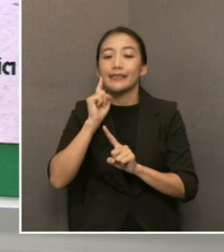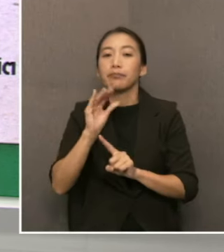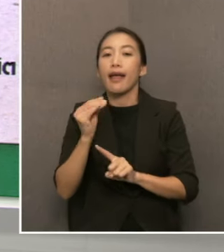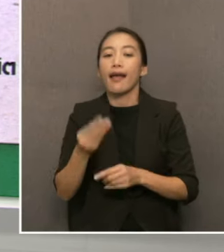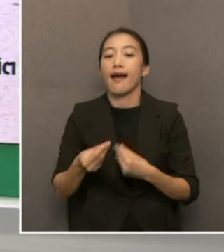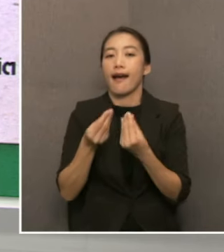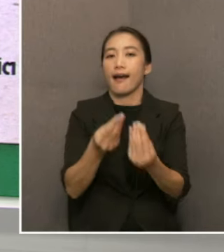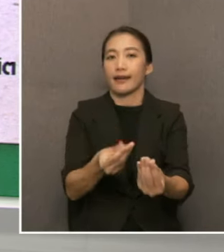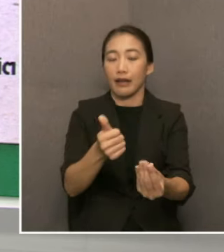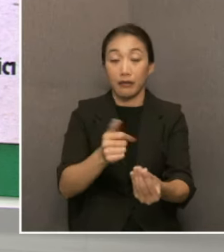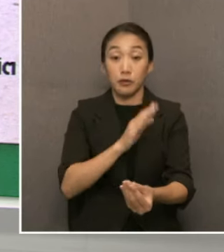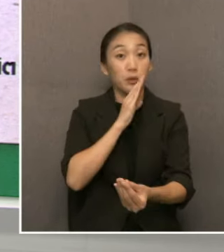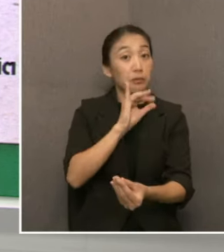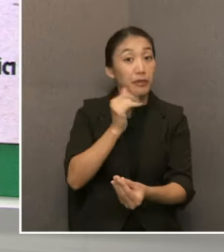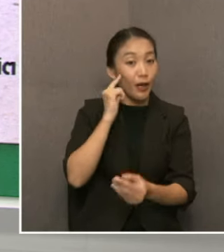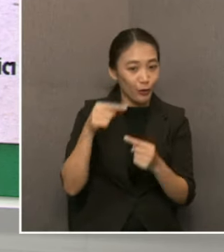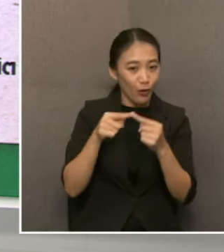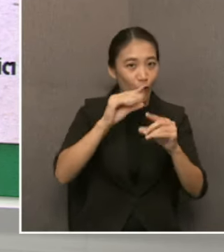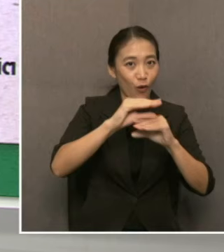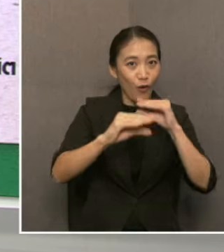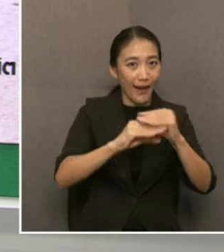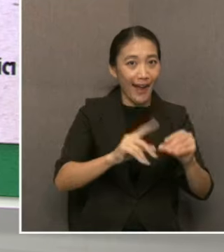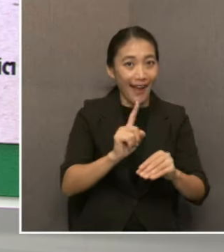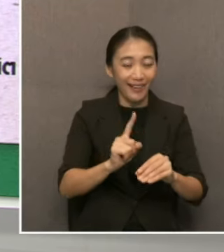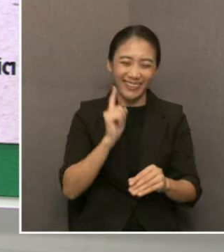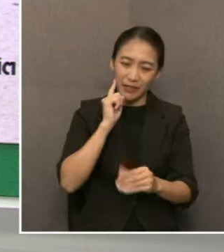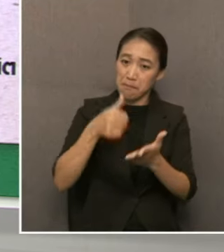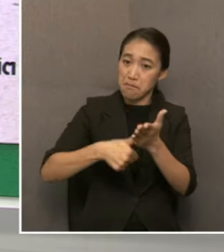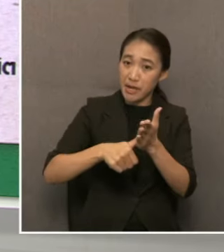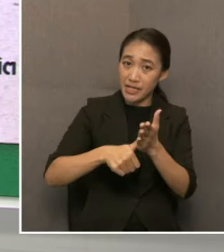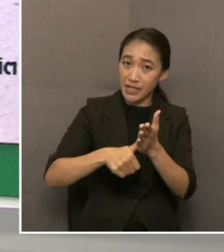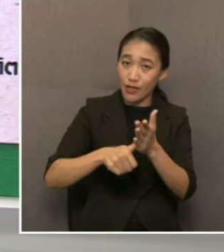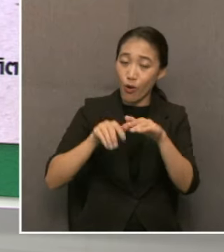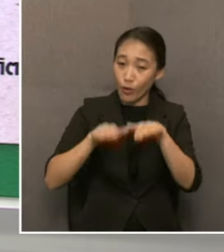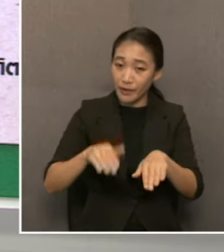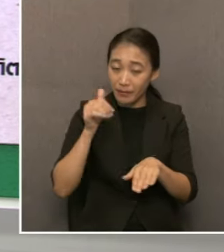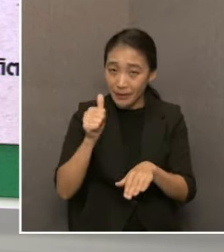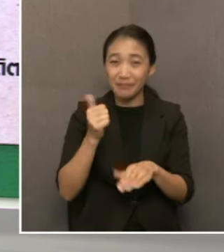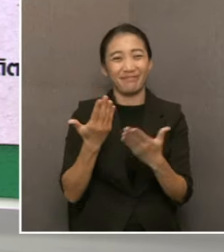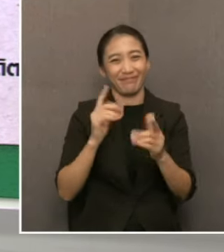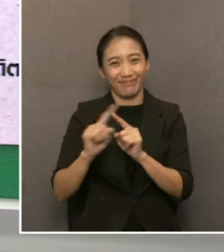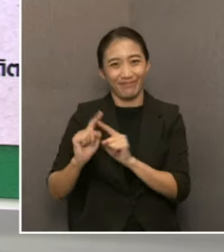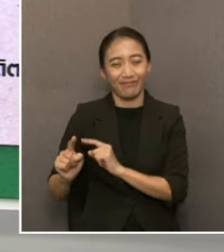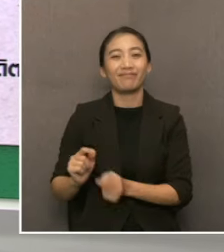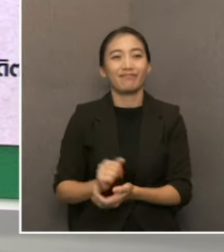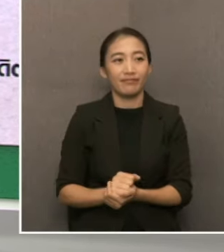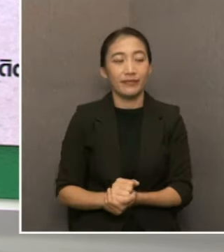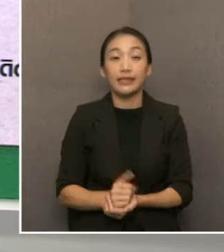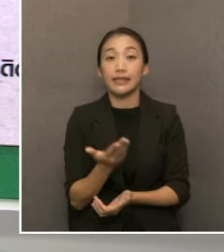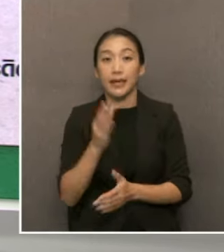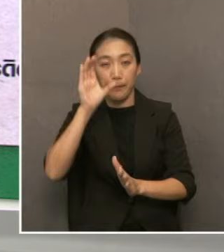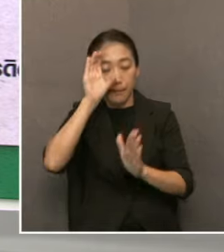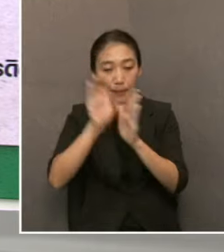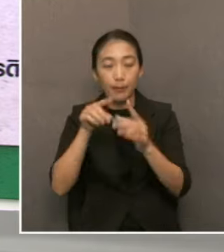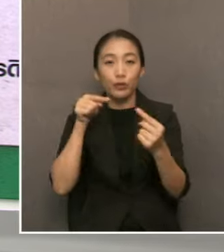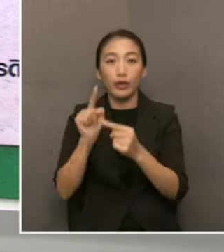ลดหย่อนภาษีดีไหมคะเรื่องของคาร์บอนเครดิตก็ได้หรือคาร์บอนฟุตพริ้นท์นะคะนี่เป็นภาพจากทางมูลนิธิ SOS Thailand นะคะซึ่งมีหลาย